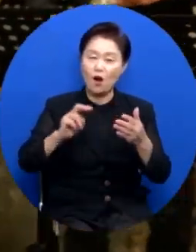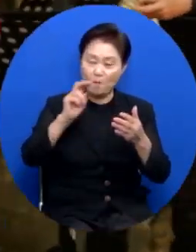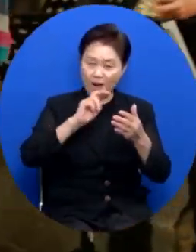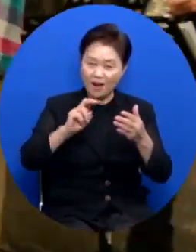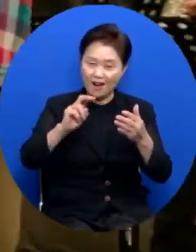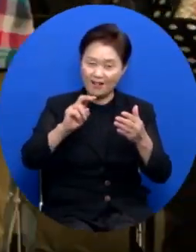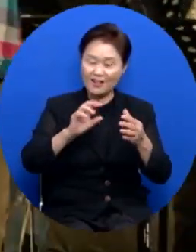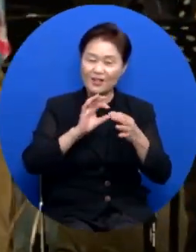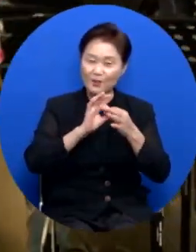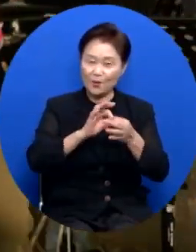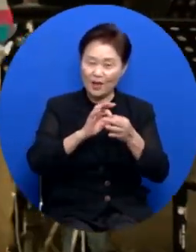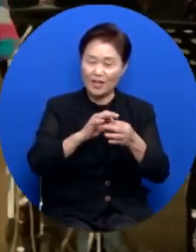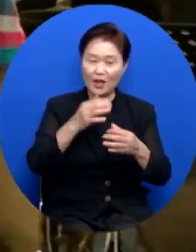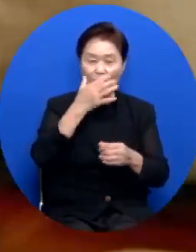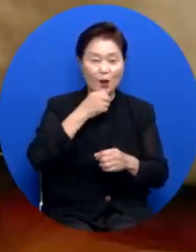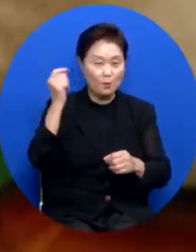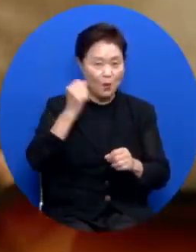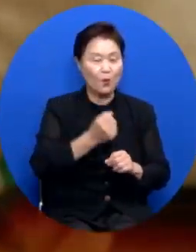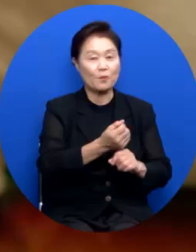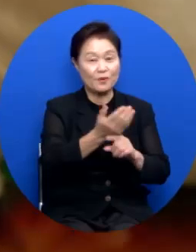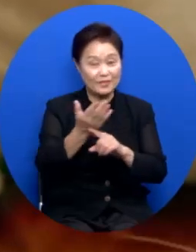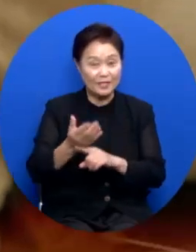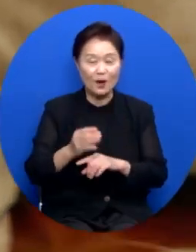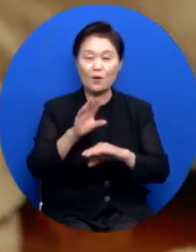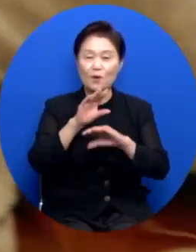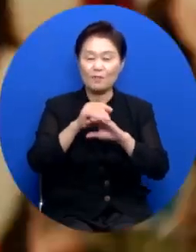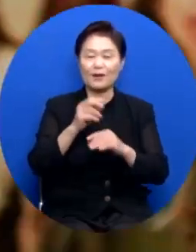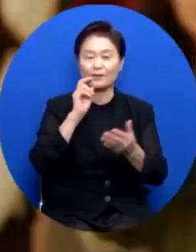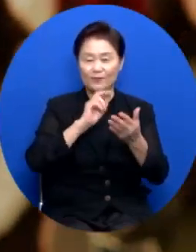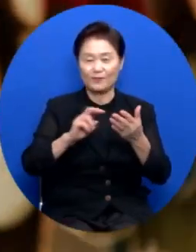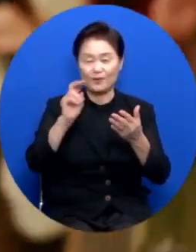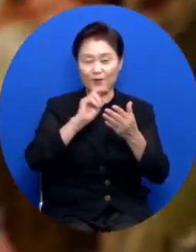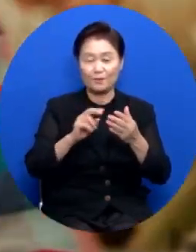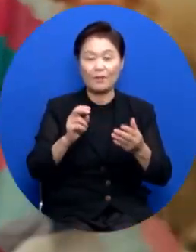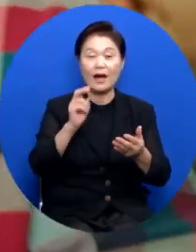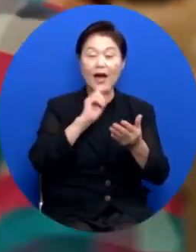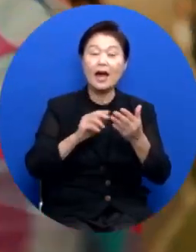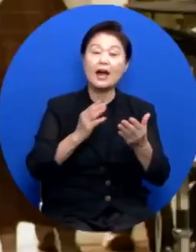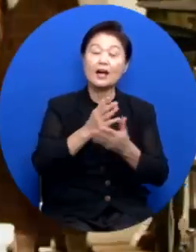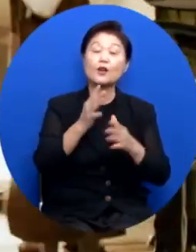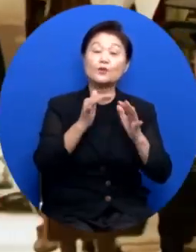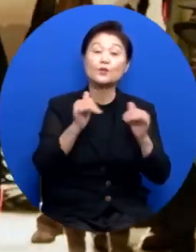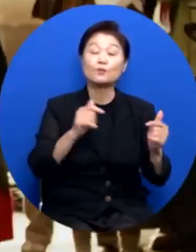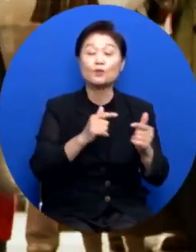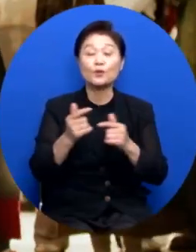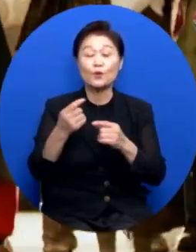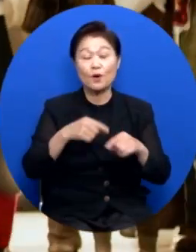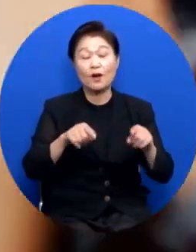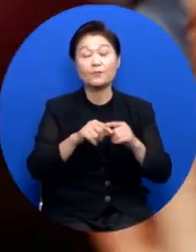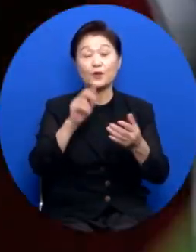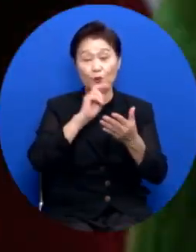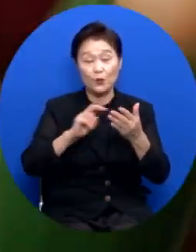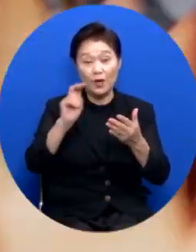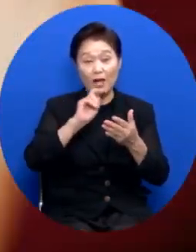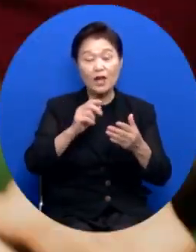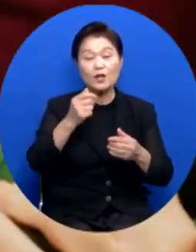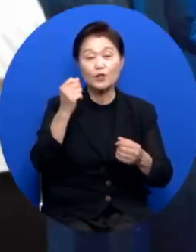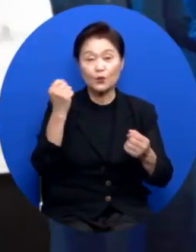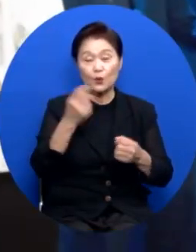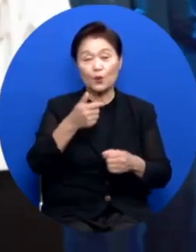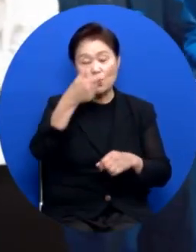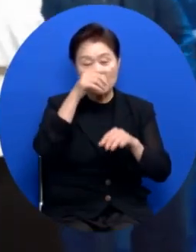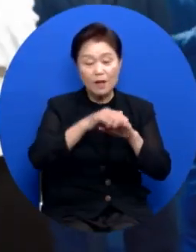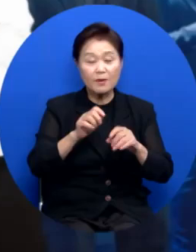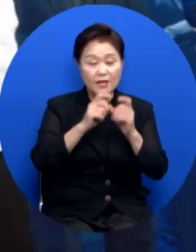수 있는 그래서 뭐 그 방송 음악이라 그가 또 가수들과 콜라보도 하고요 또 예배 팀과 콜라보 하면서